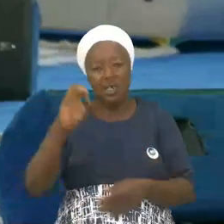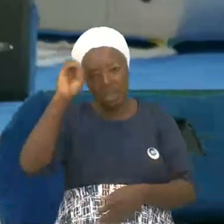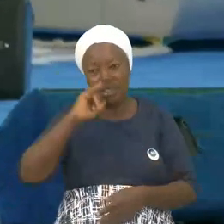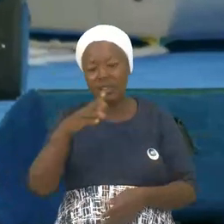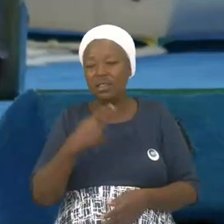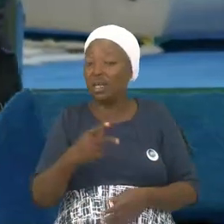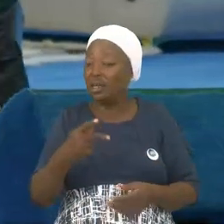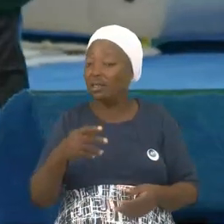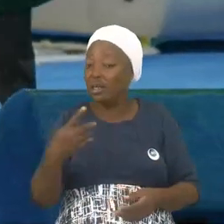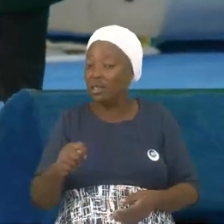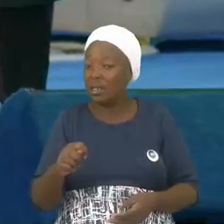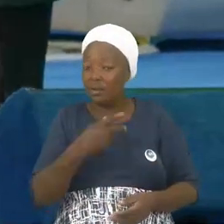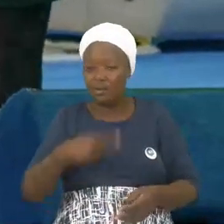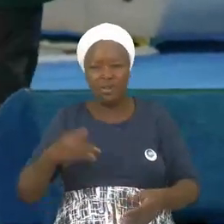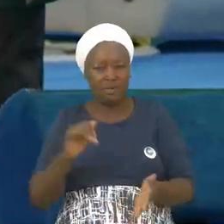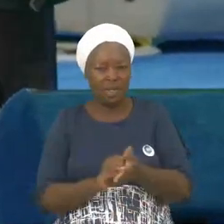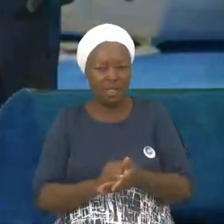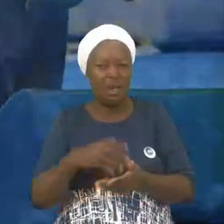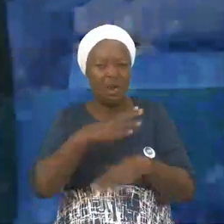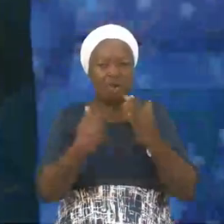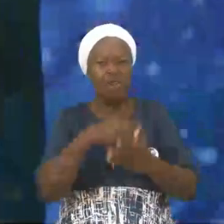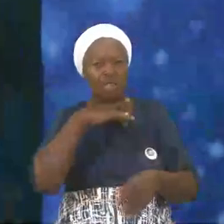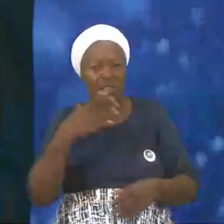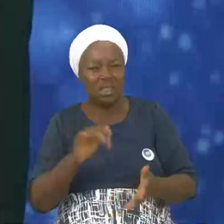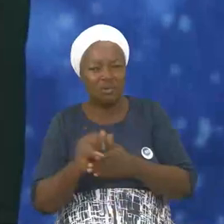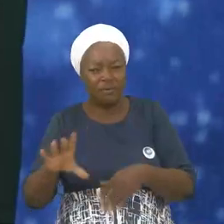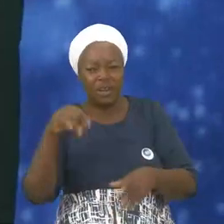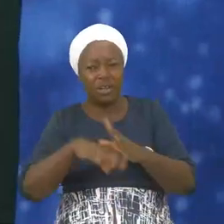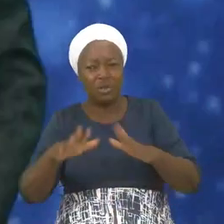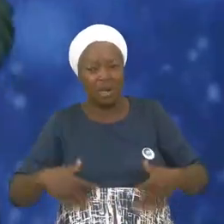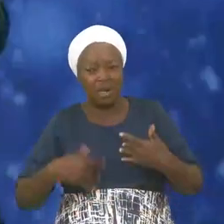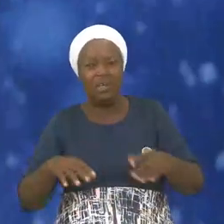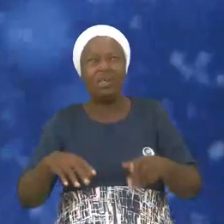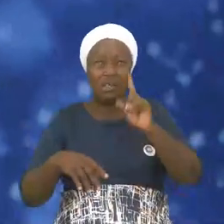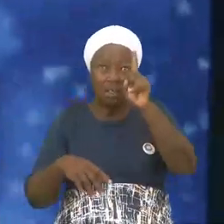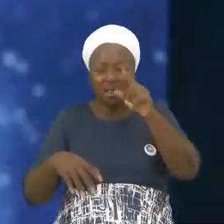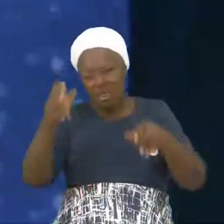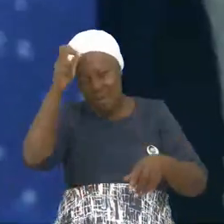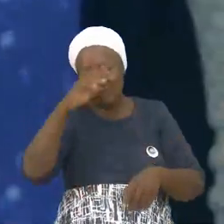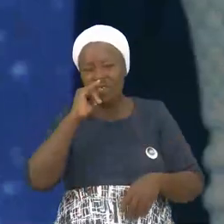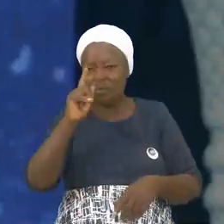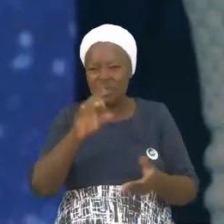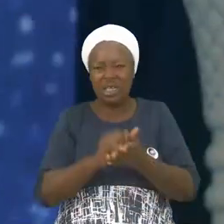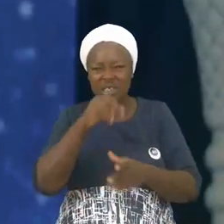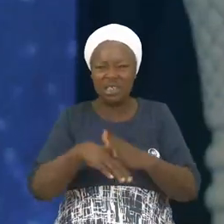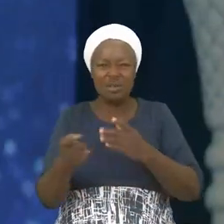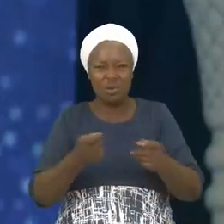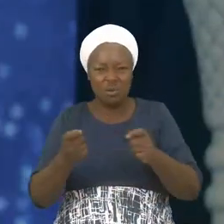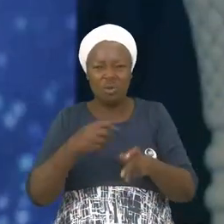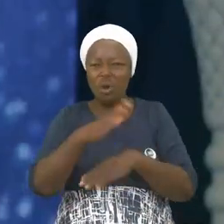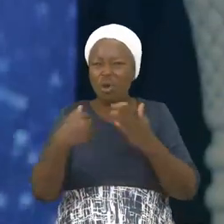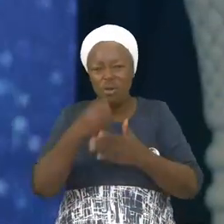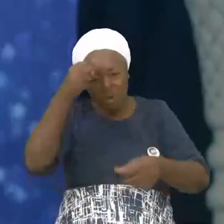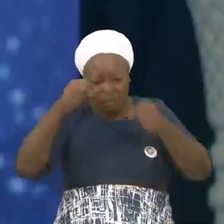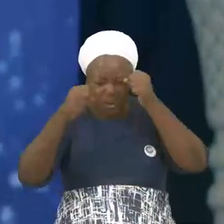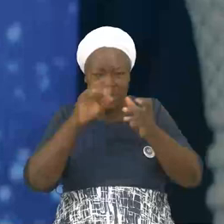cela. La souillure que vous voyez dans ta vie, dans la vie de qui que ce soit, c'est lui qui a le contrôle. C'est lui